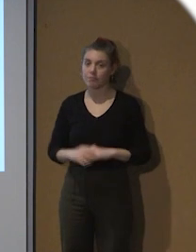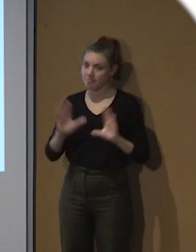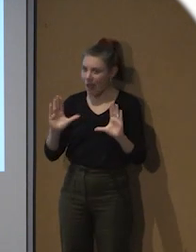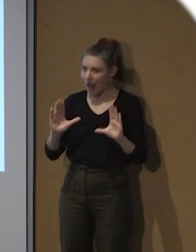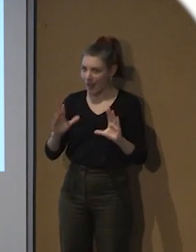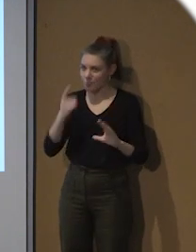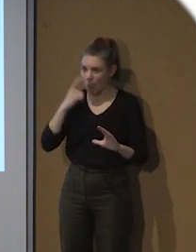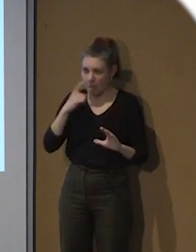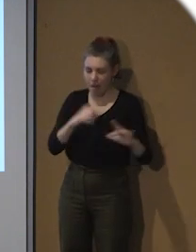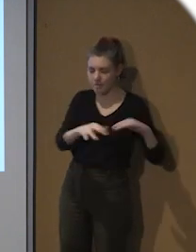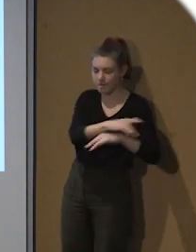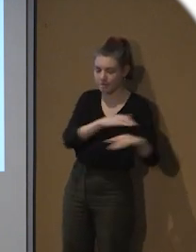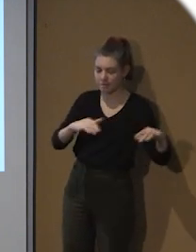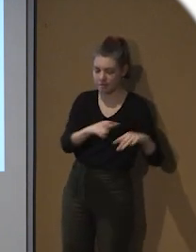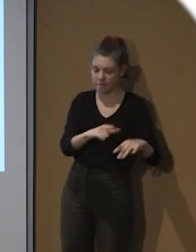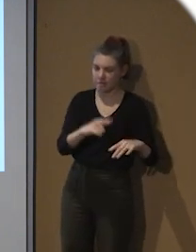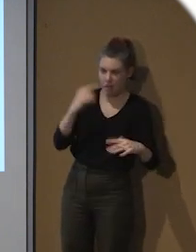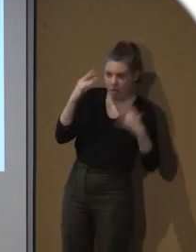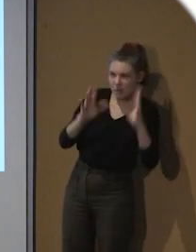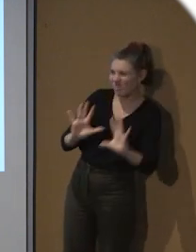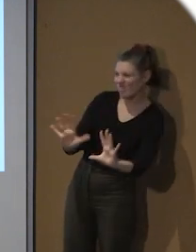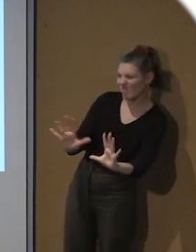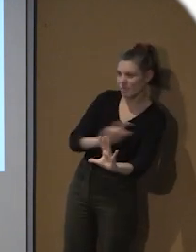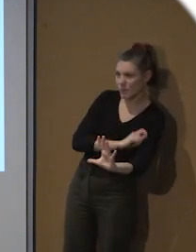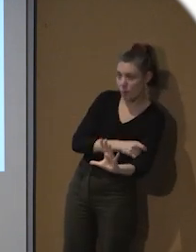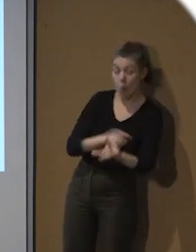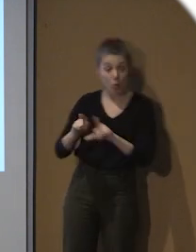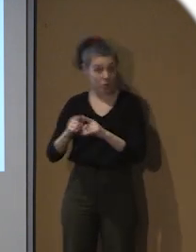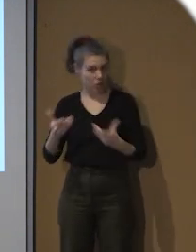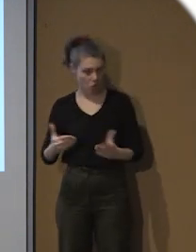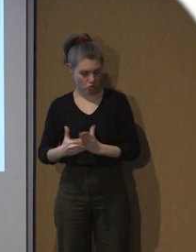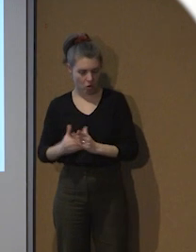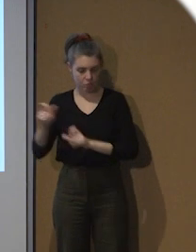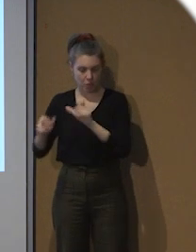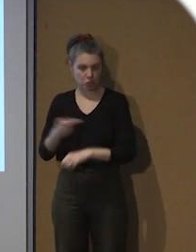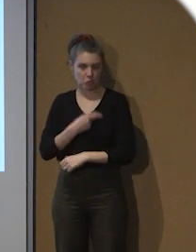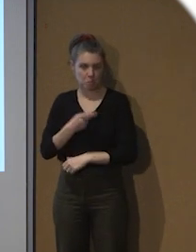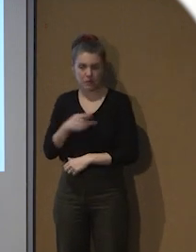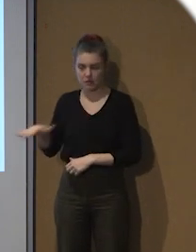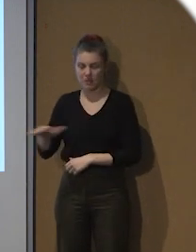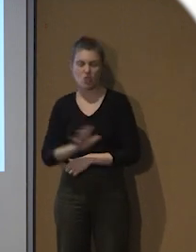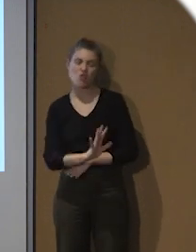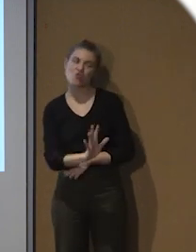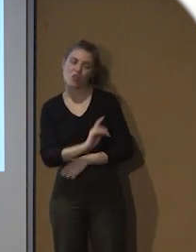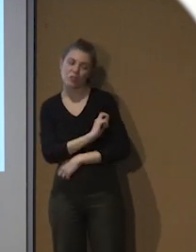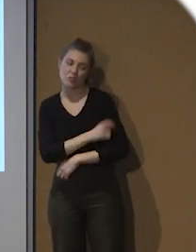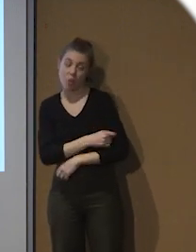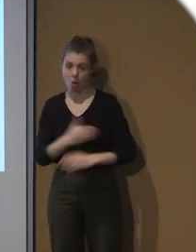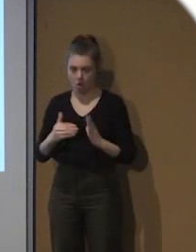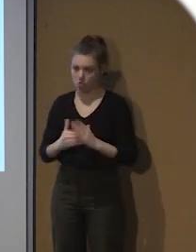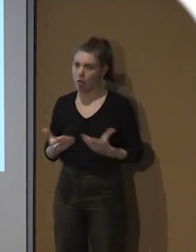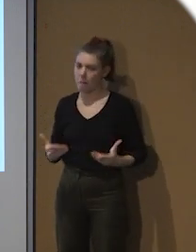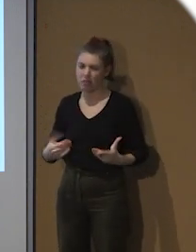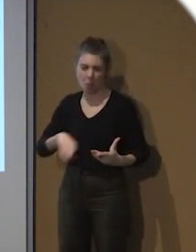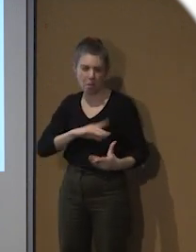santé. Donc vous allez encore voir des médecins qui mettront des réserves sur l'activité physique dans les maladies